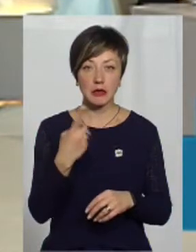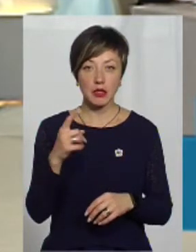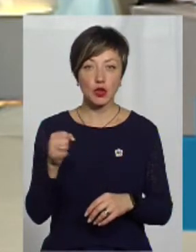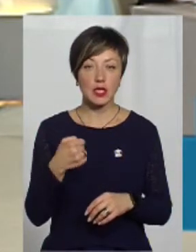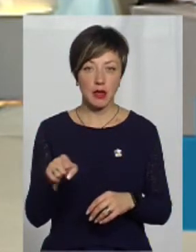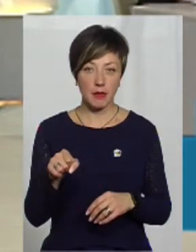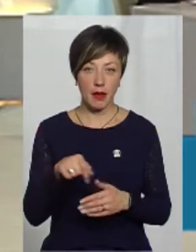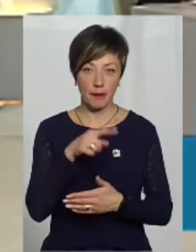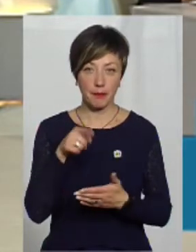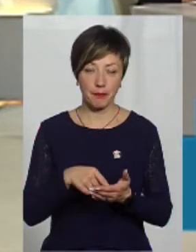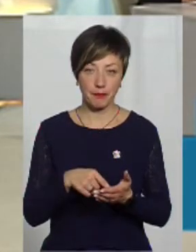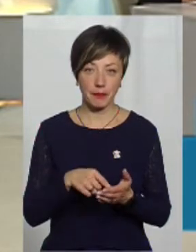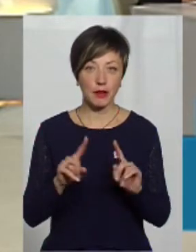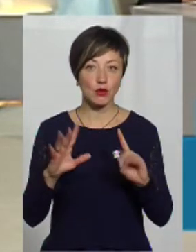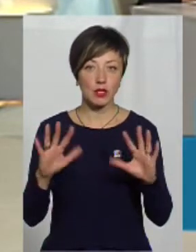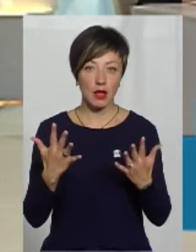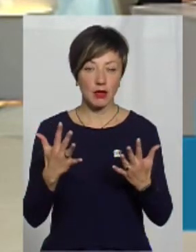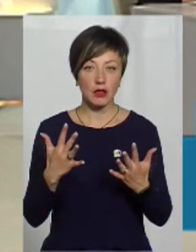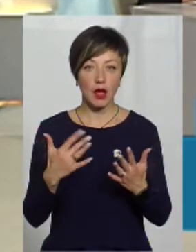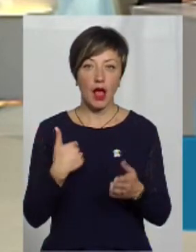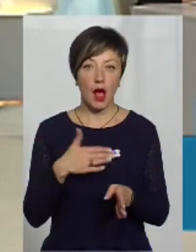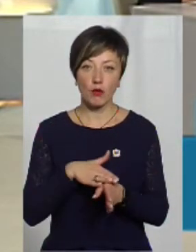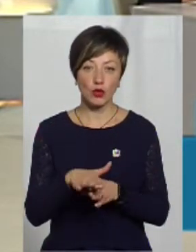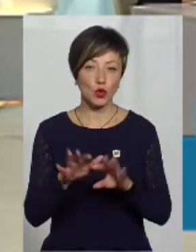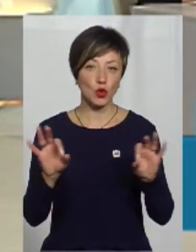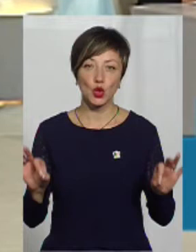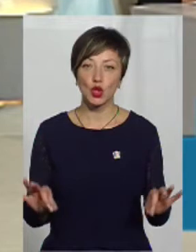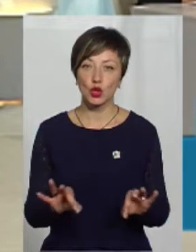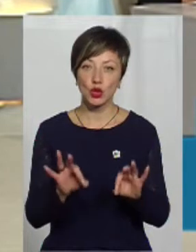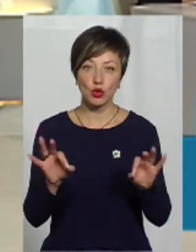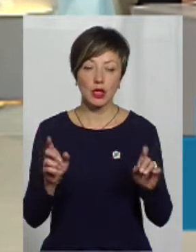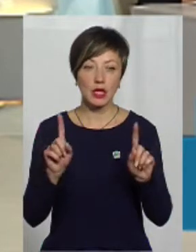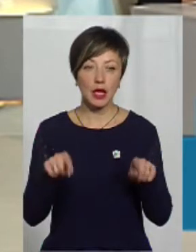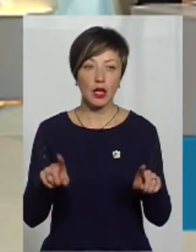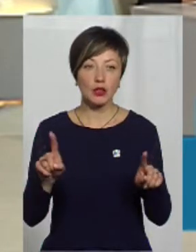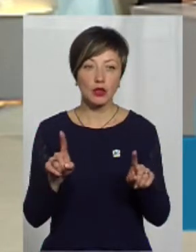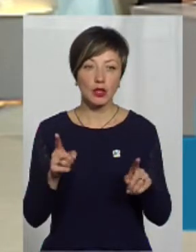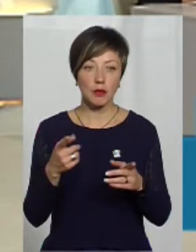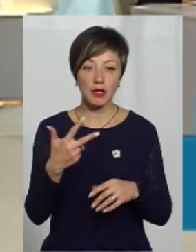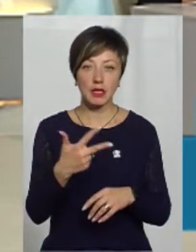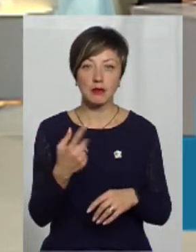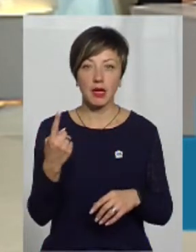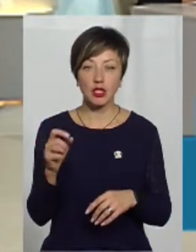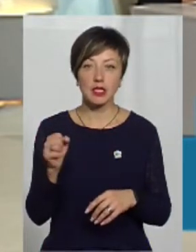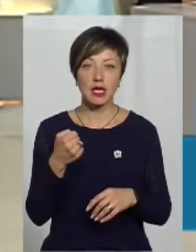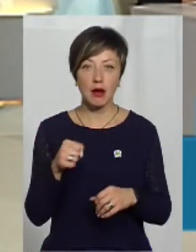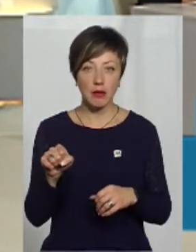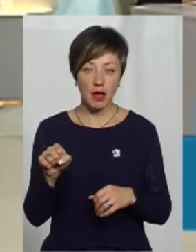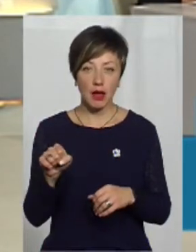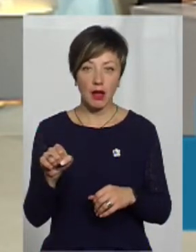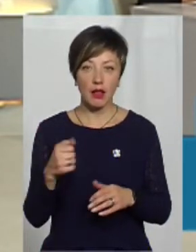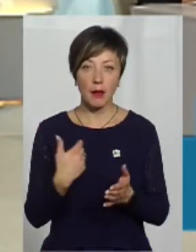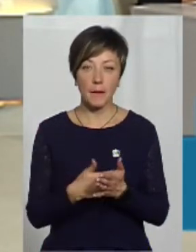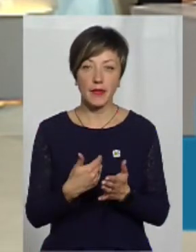серпня. Що сталося? Абсолютно нічого. Те, що там 31 серпня,